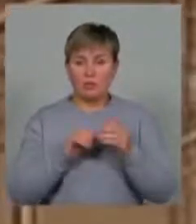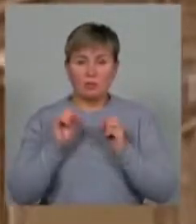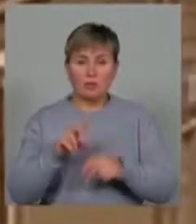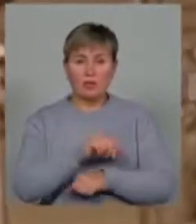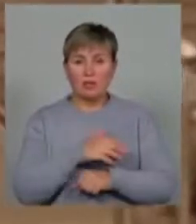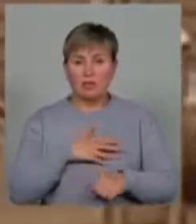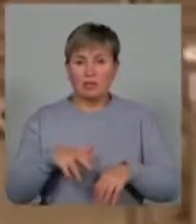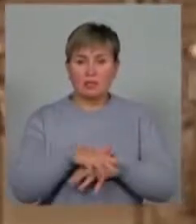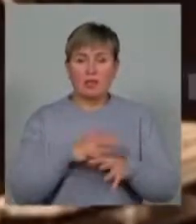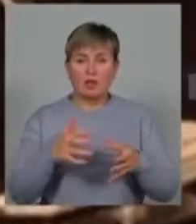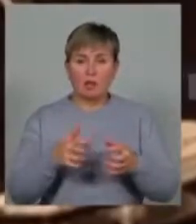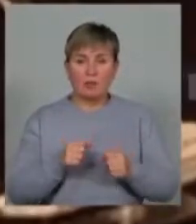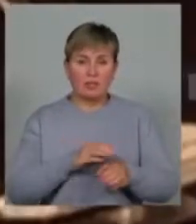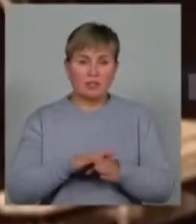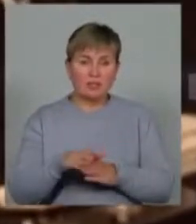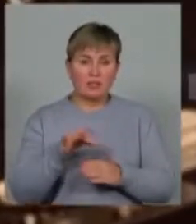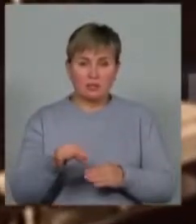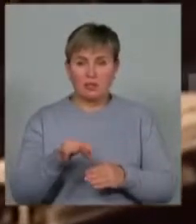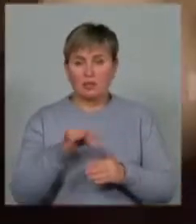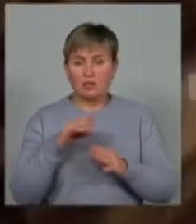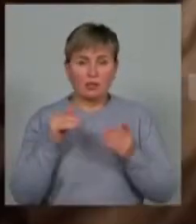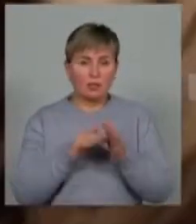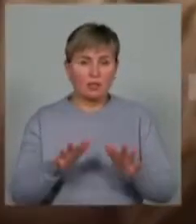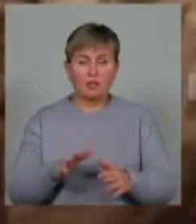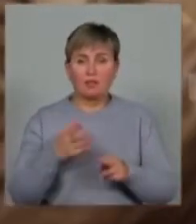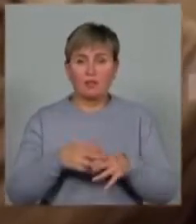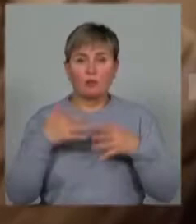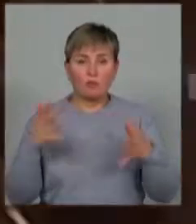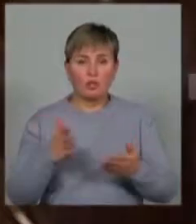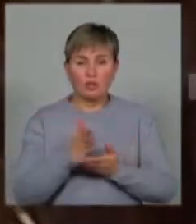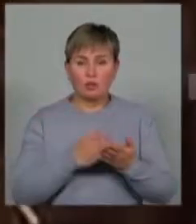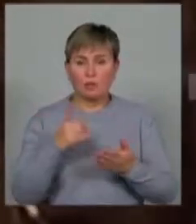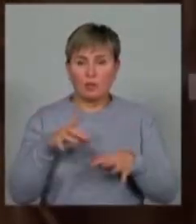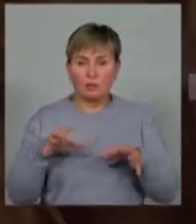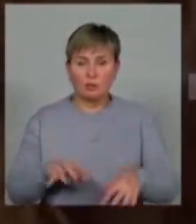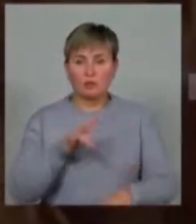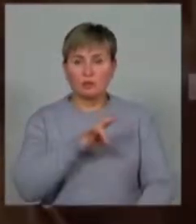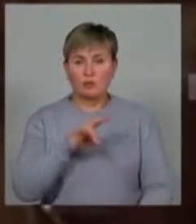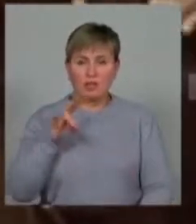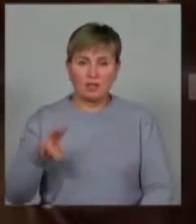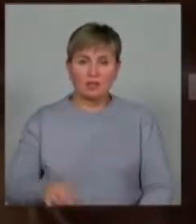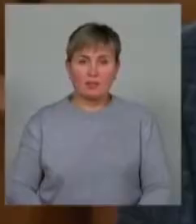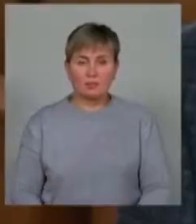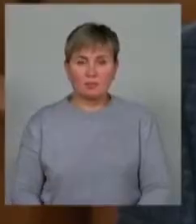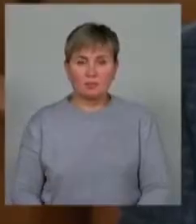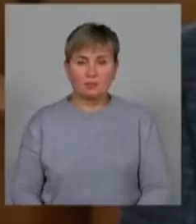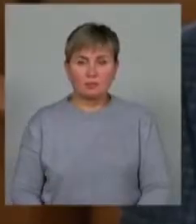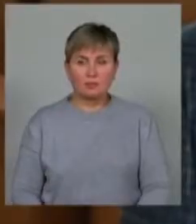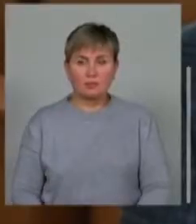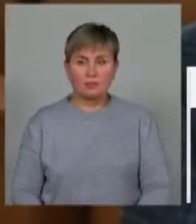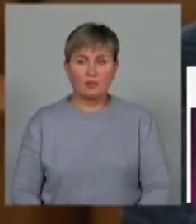нашей страны обрела целостность, неделимость и неприкосновенность. В этом большая заслуга первого президента Нурсултана Назарбаева. Он завоевал